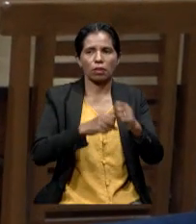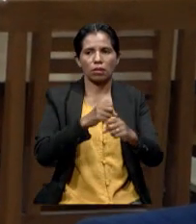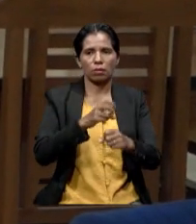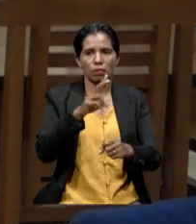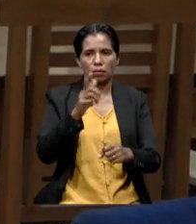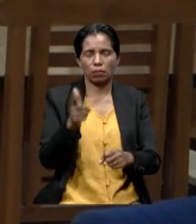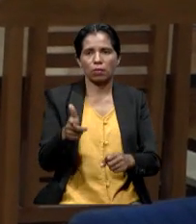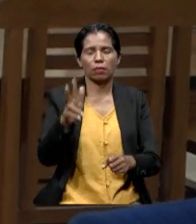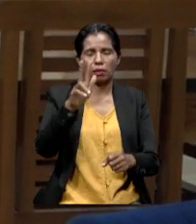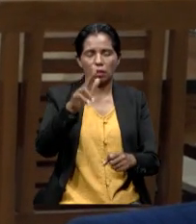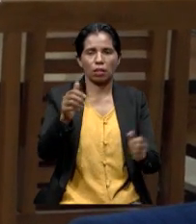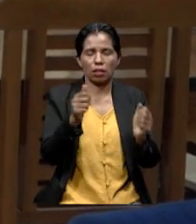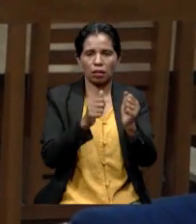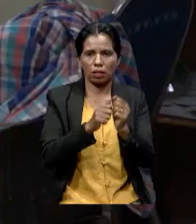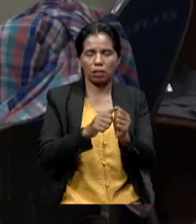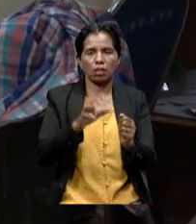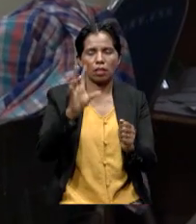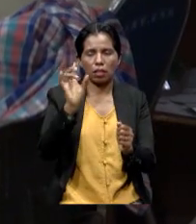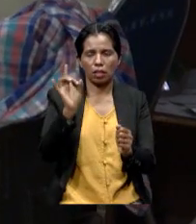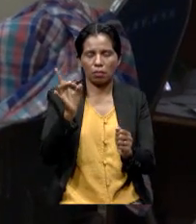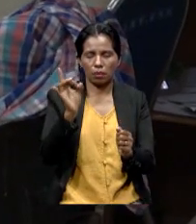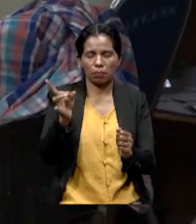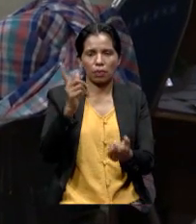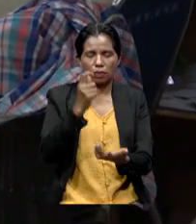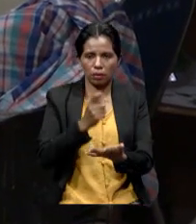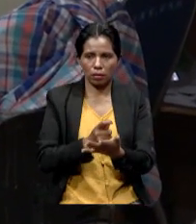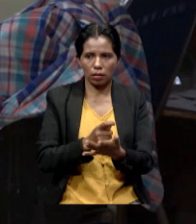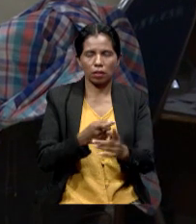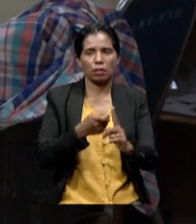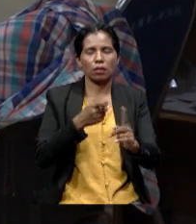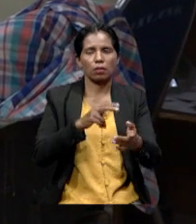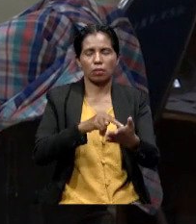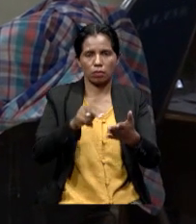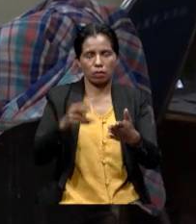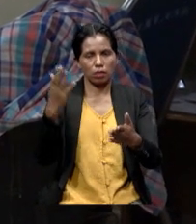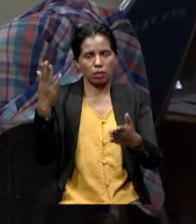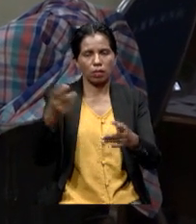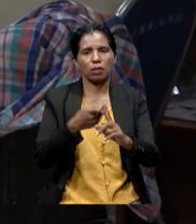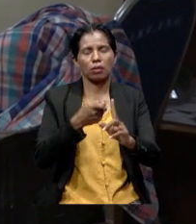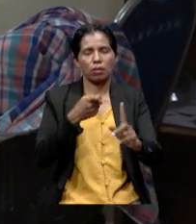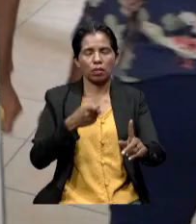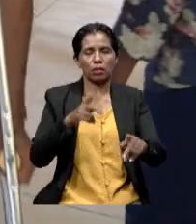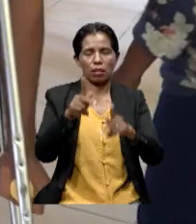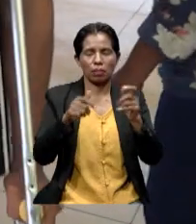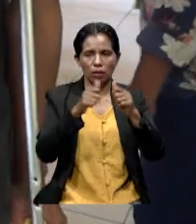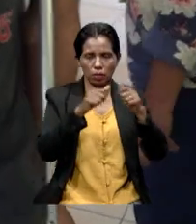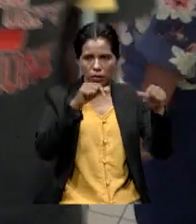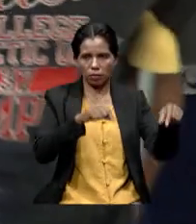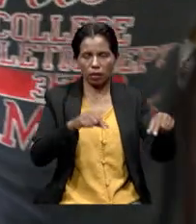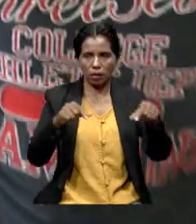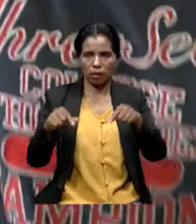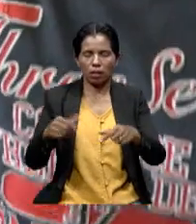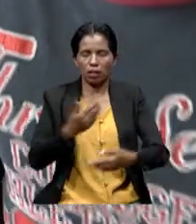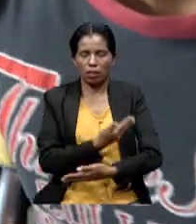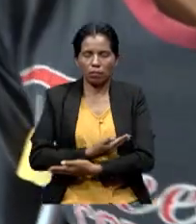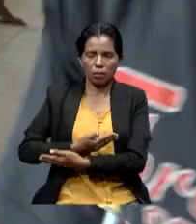Tolu, hamutuk Rihurua Lunulu Resin, no usi número ne, mai husi deficiência bebê